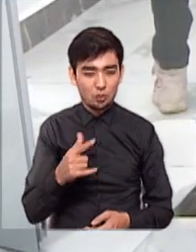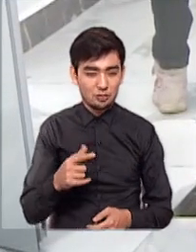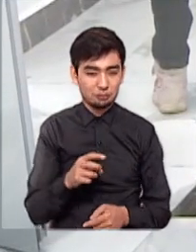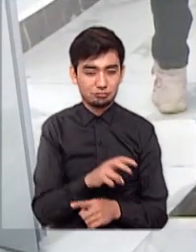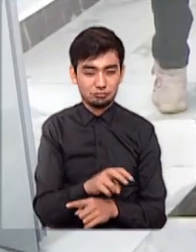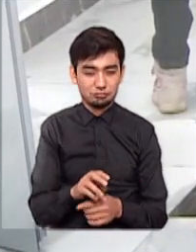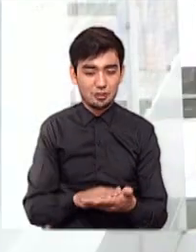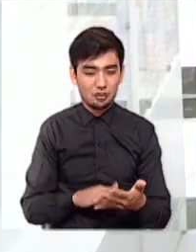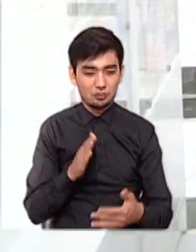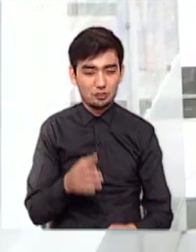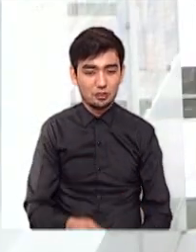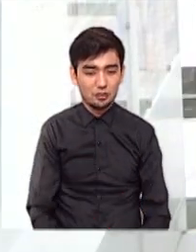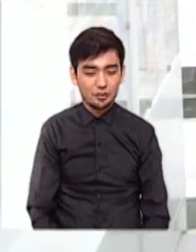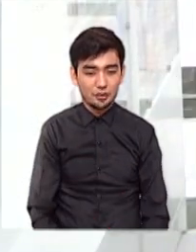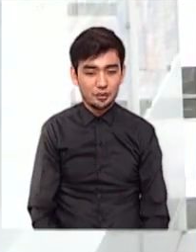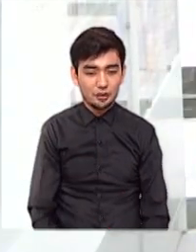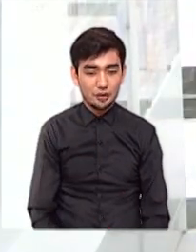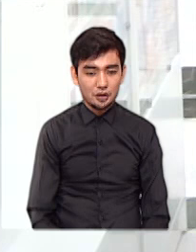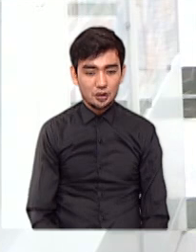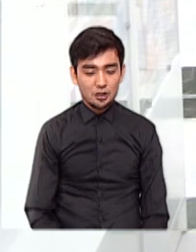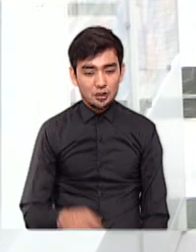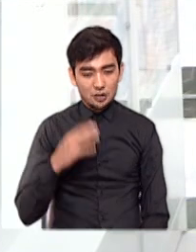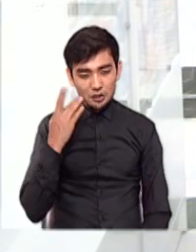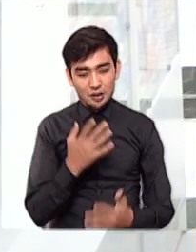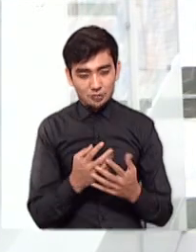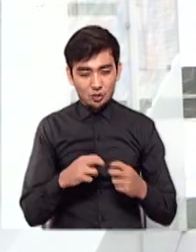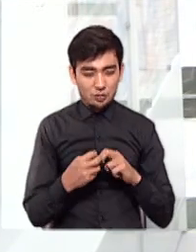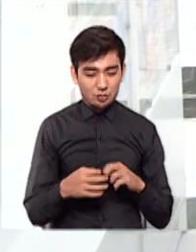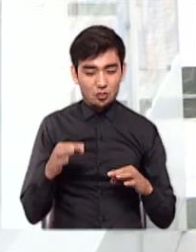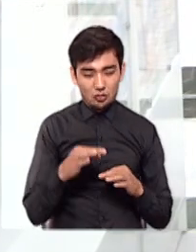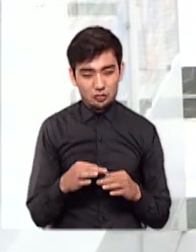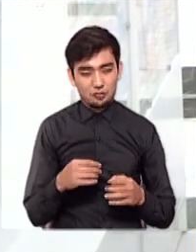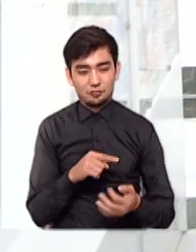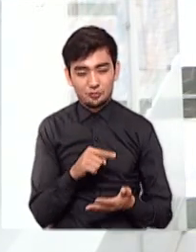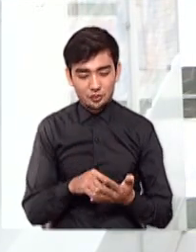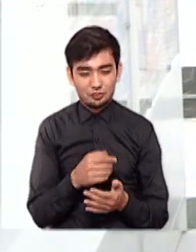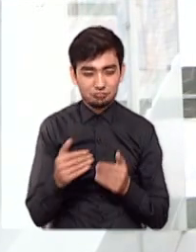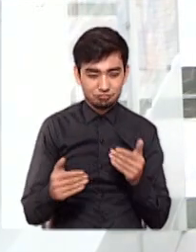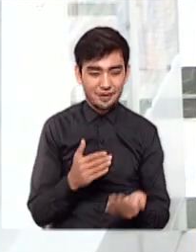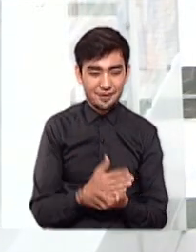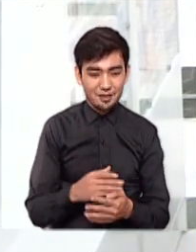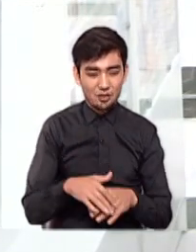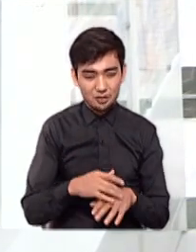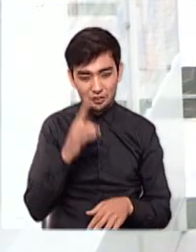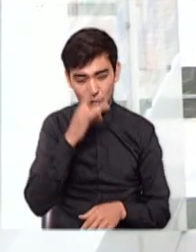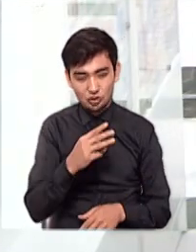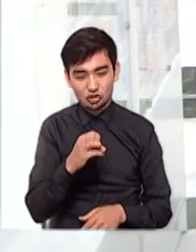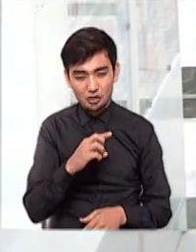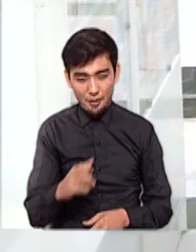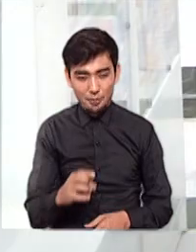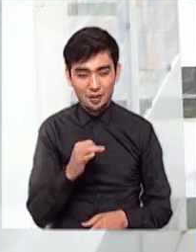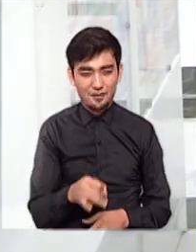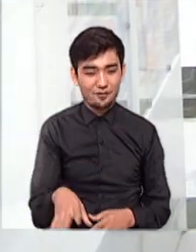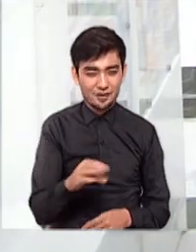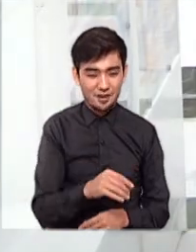аралауға кіріспек. Үгіт-насихат жұмыстары жүріп жатыр. Республикалық штаб пен барлық аймақтағы штабтардың